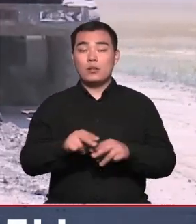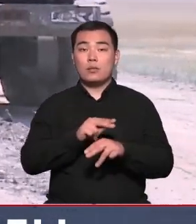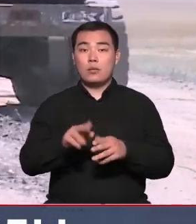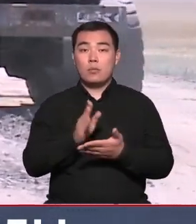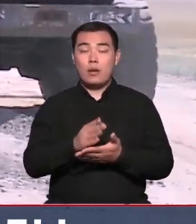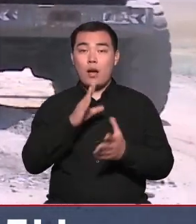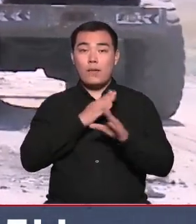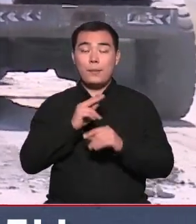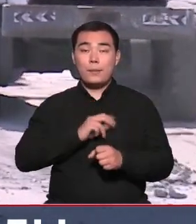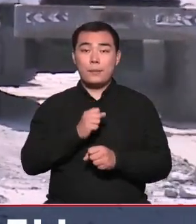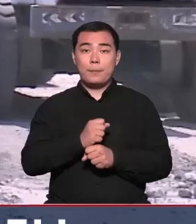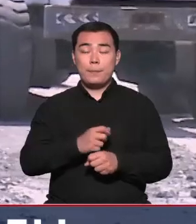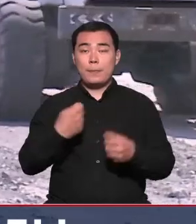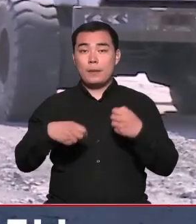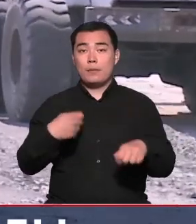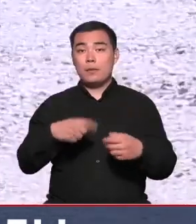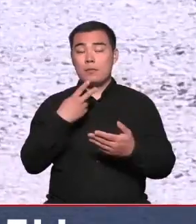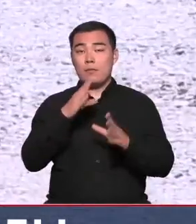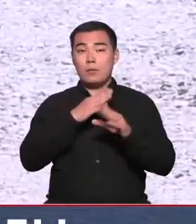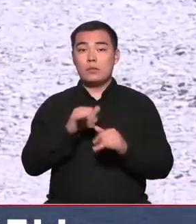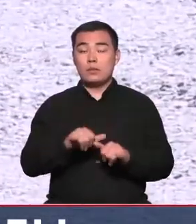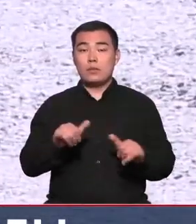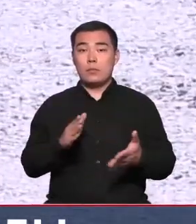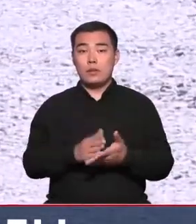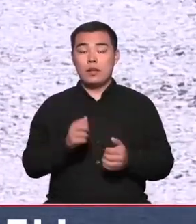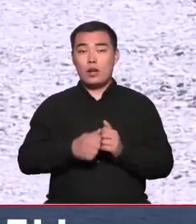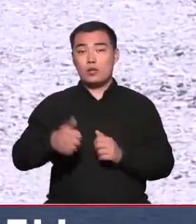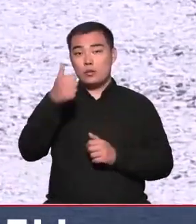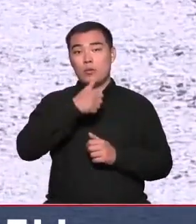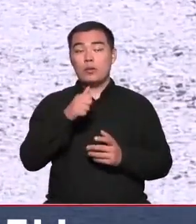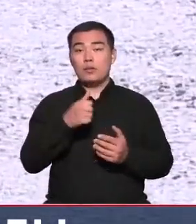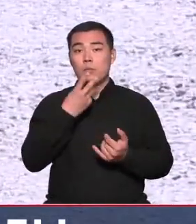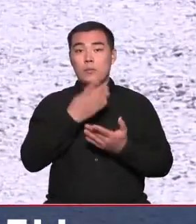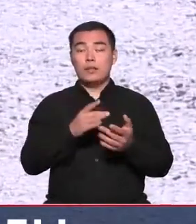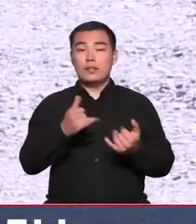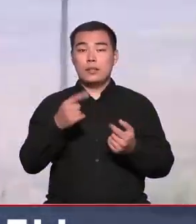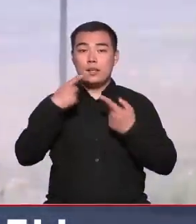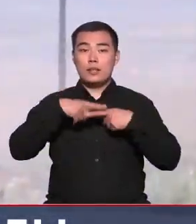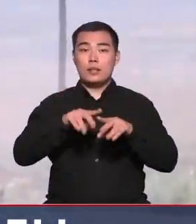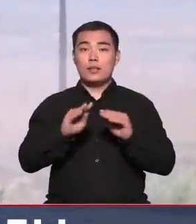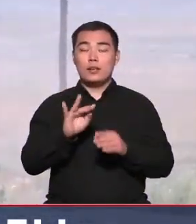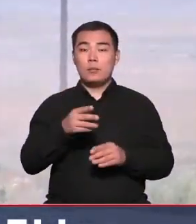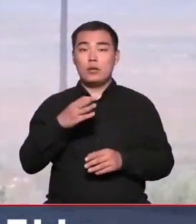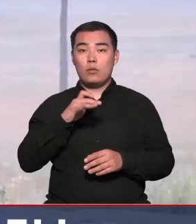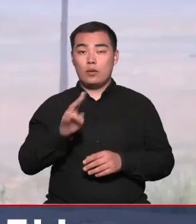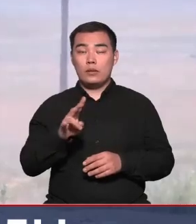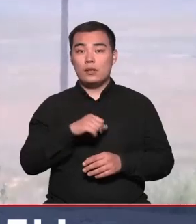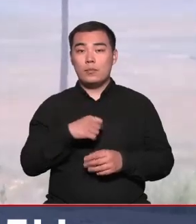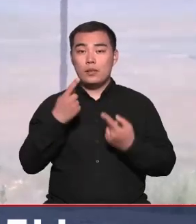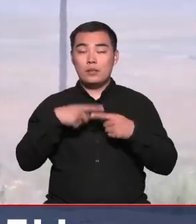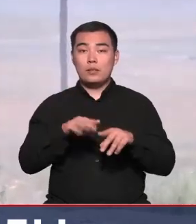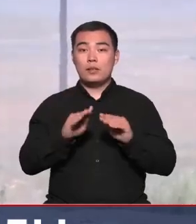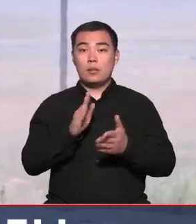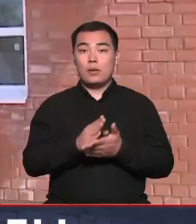дамып үлгерілеуіне тауар өндірушілер де үлес қосып келеді. Олар жыл сайын инфрақұрылымды қалпына келтіріп жөндеу үшін миллиондаған қаржы құяды, деді облыс әкімі